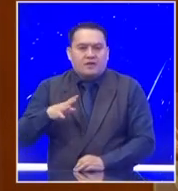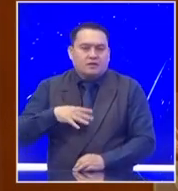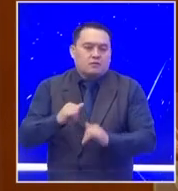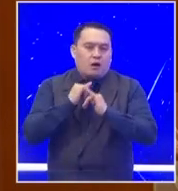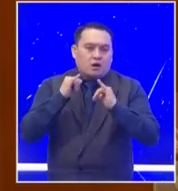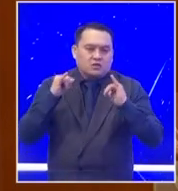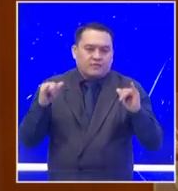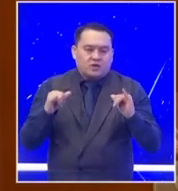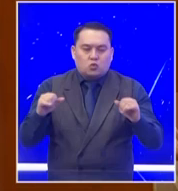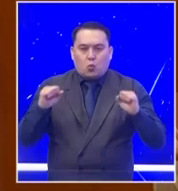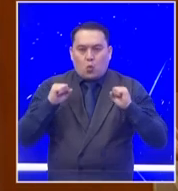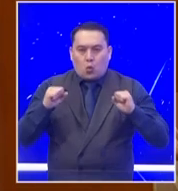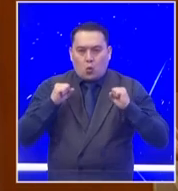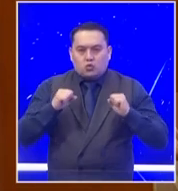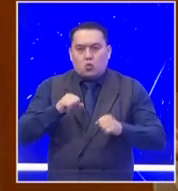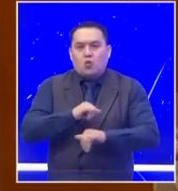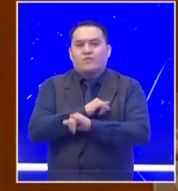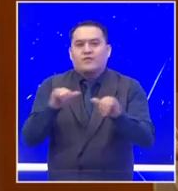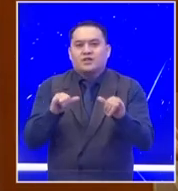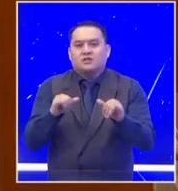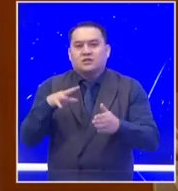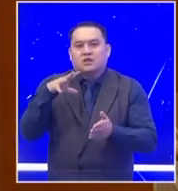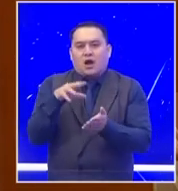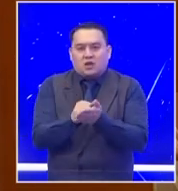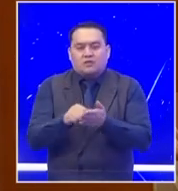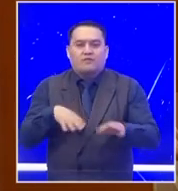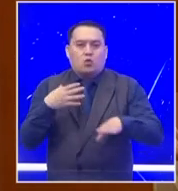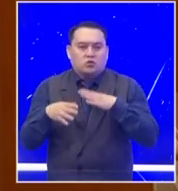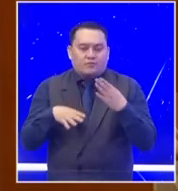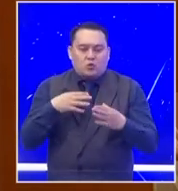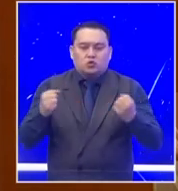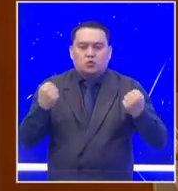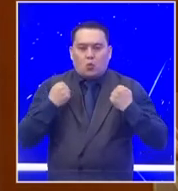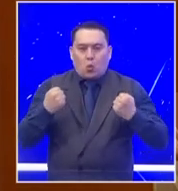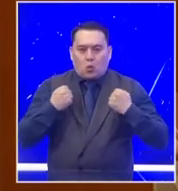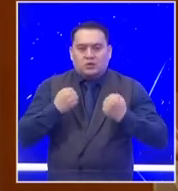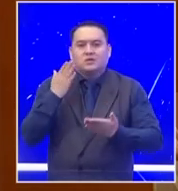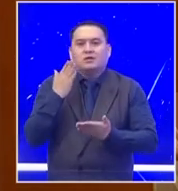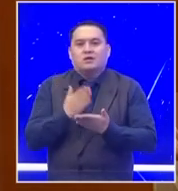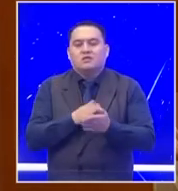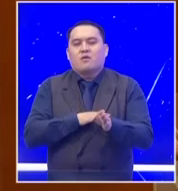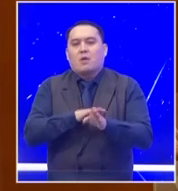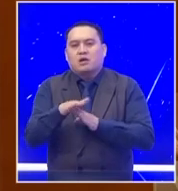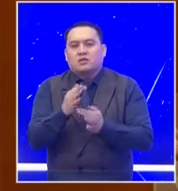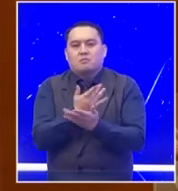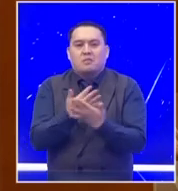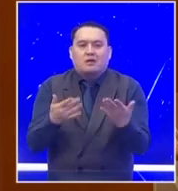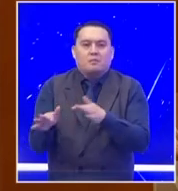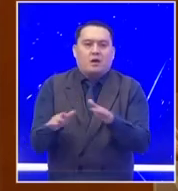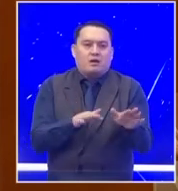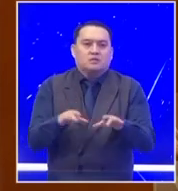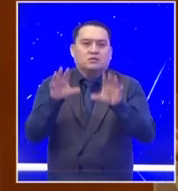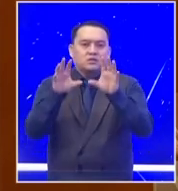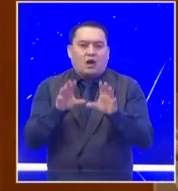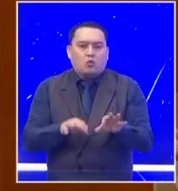развития физической культуры и спорта, а также увеличения количества занимающихся физической культурой и спортом, предусмотрена реализация ряда мероприятий.